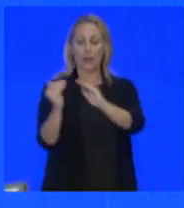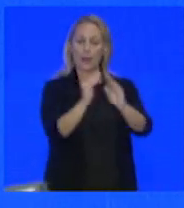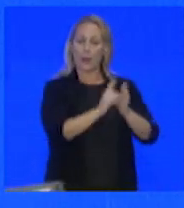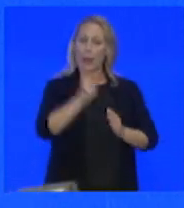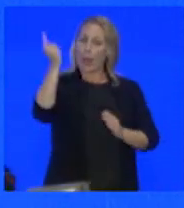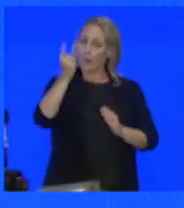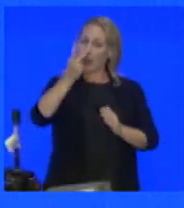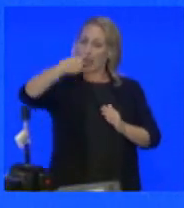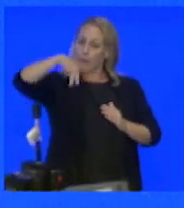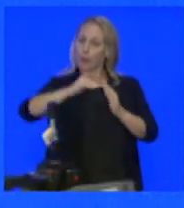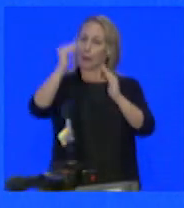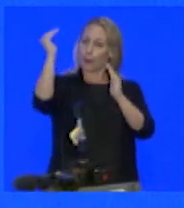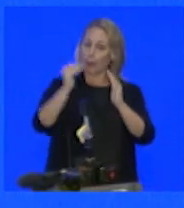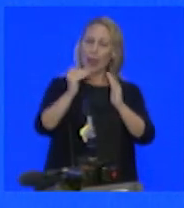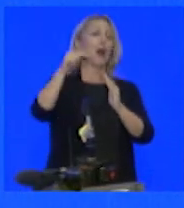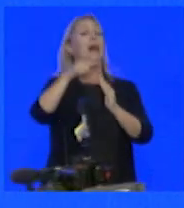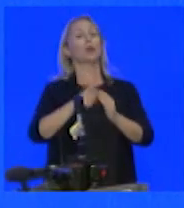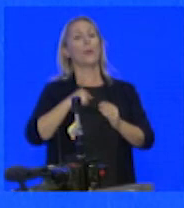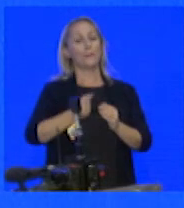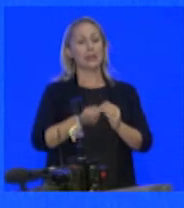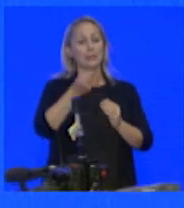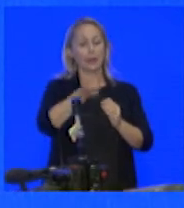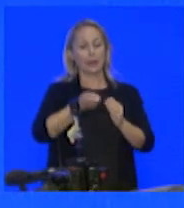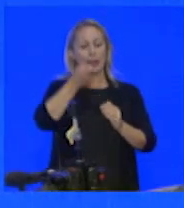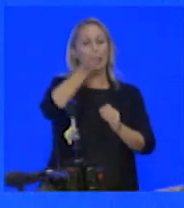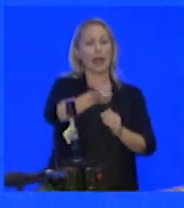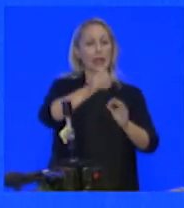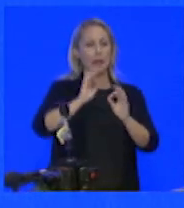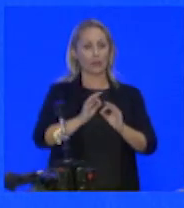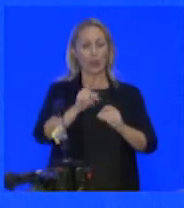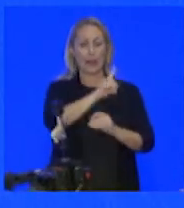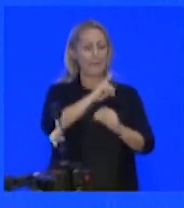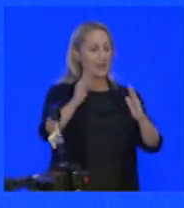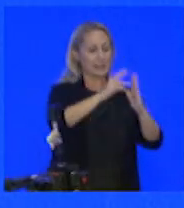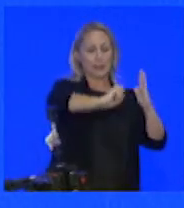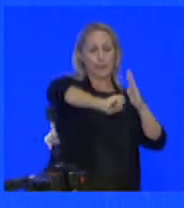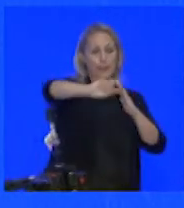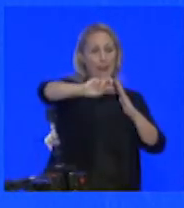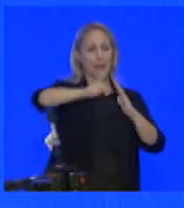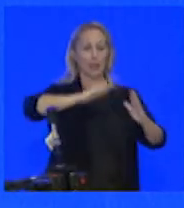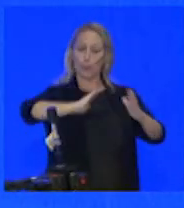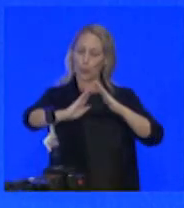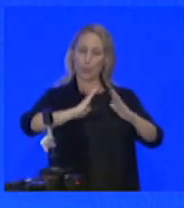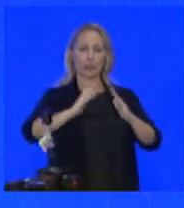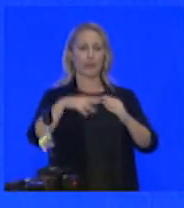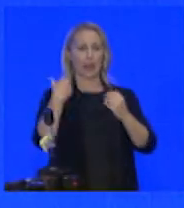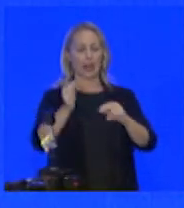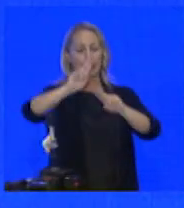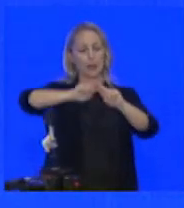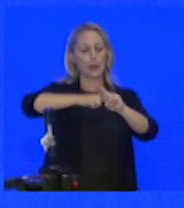επιτόκιο, ελάχιστη καταβολή και χωρίς την απειλή κατασχέσεων. Η ηλεκτρονική πλατφόρμα λειτουργεί